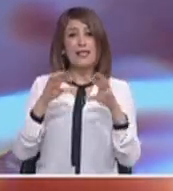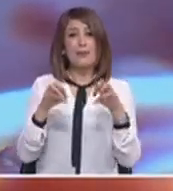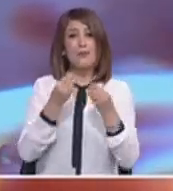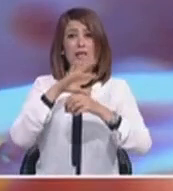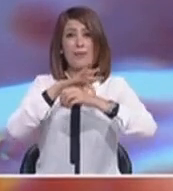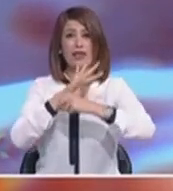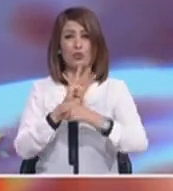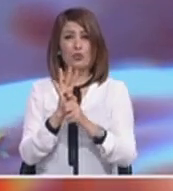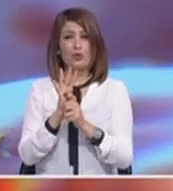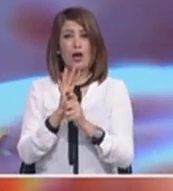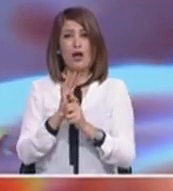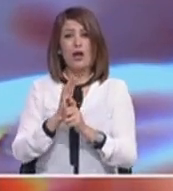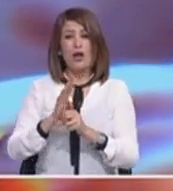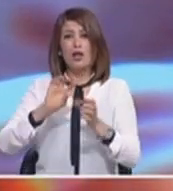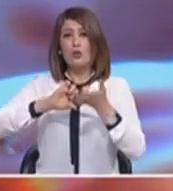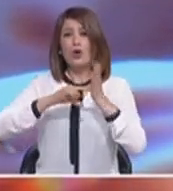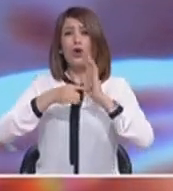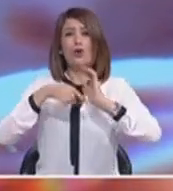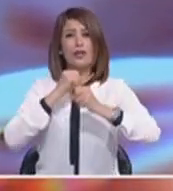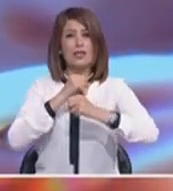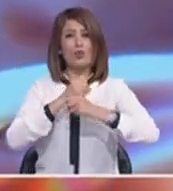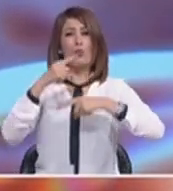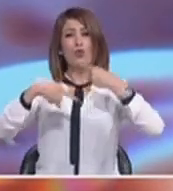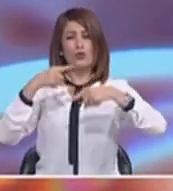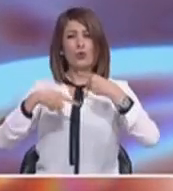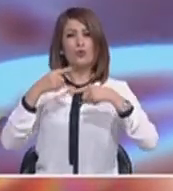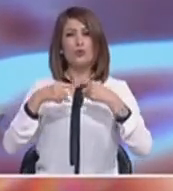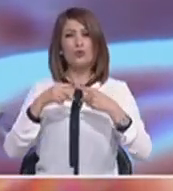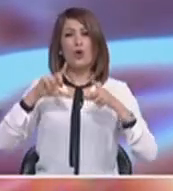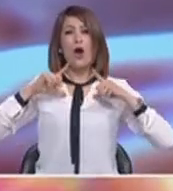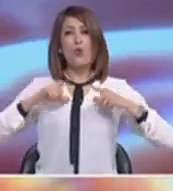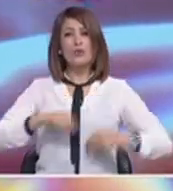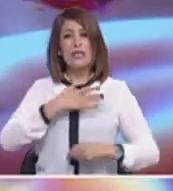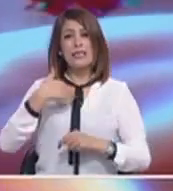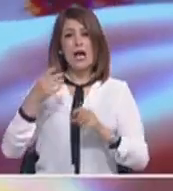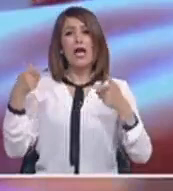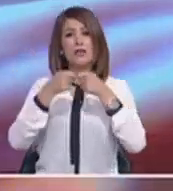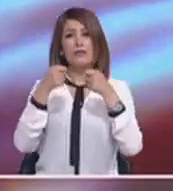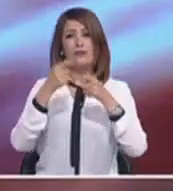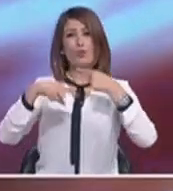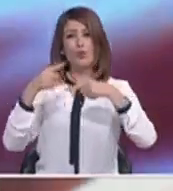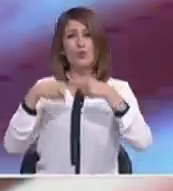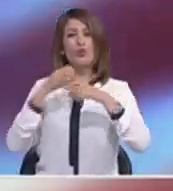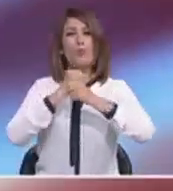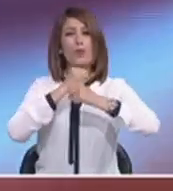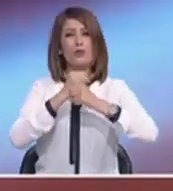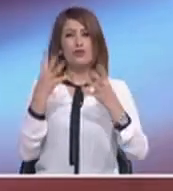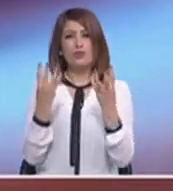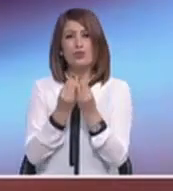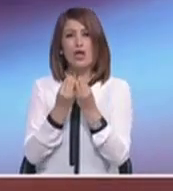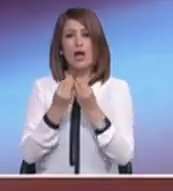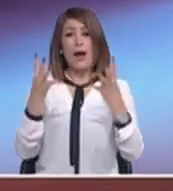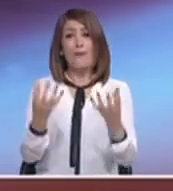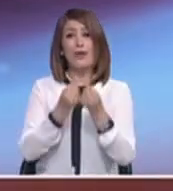الجنود الخفاء كلها اليوم وزاره الصحه كل يوم جهودها الاداره